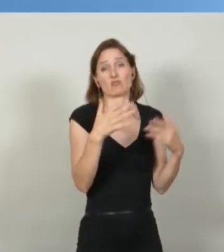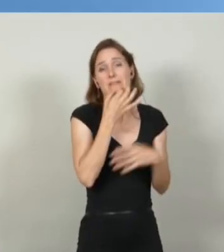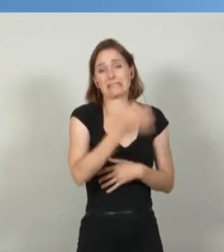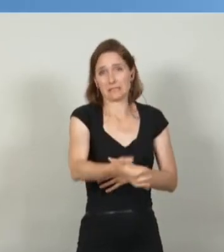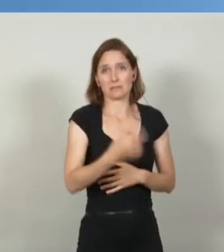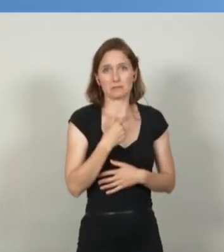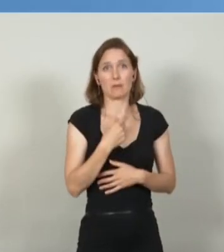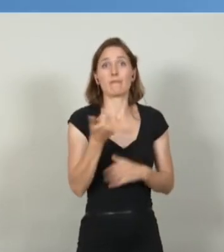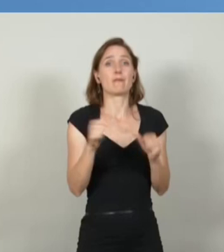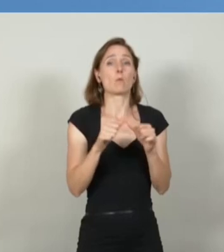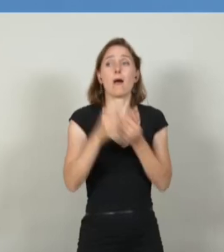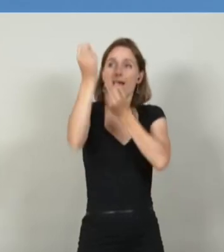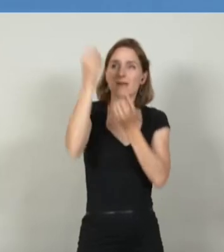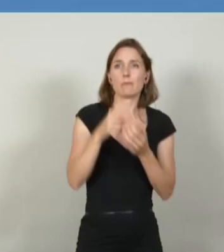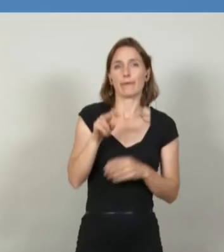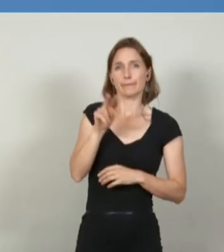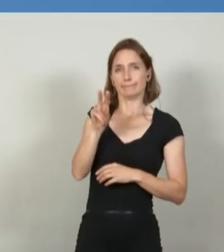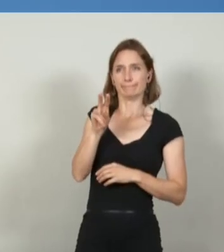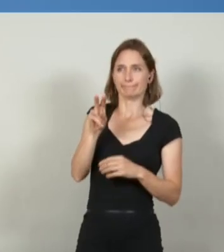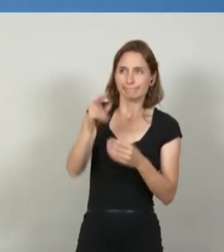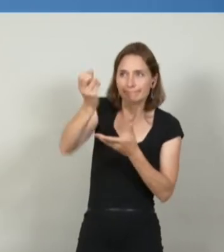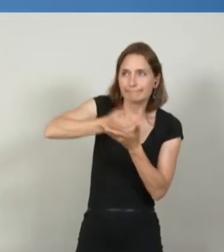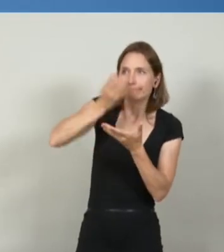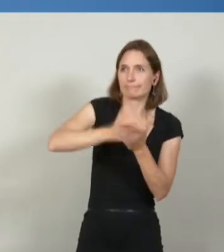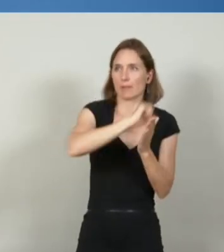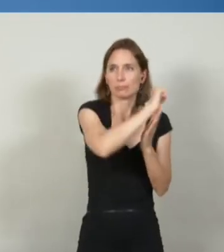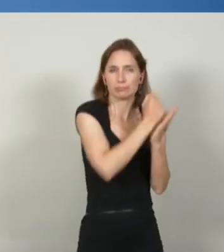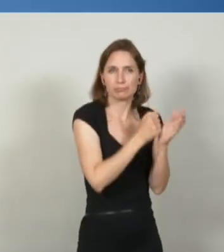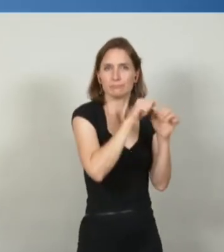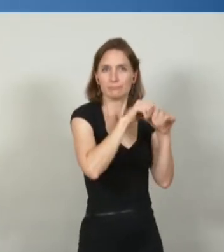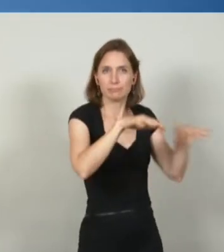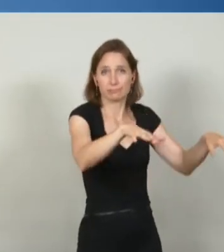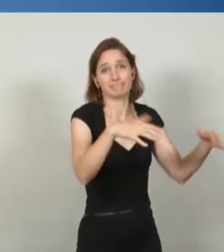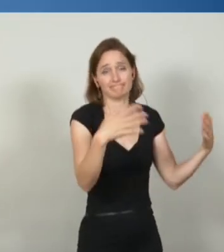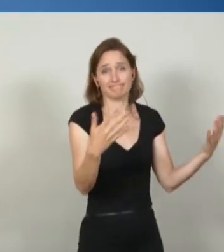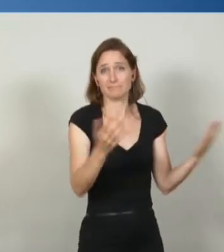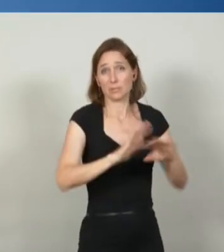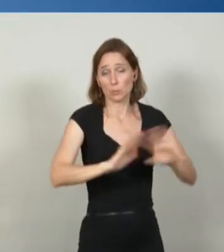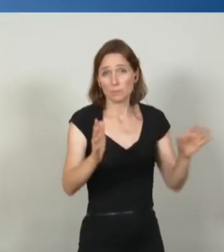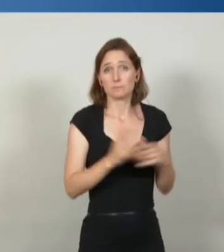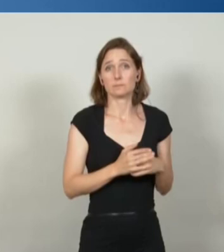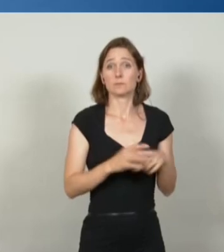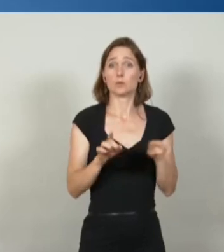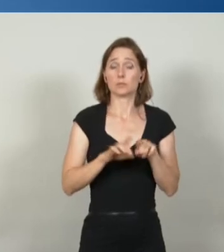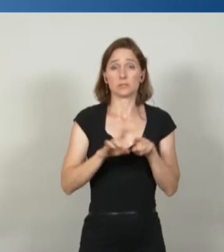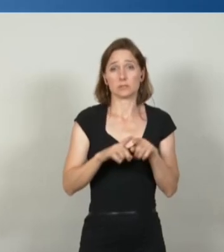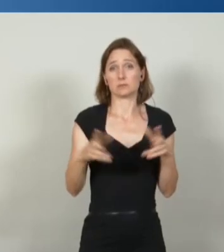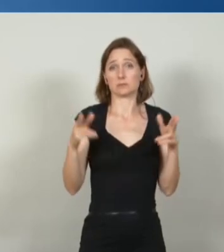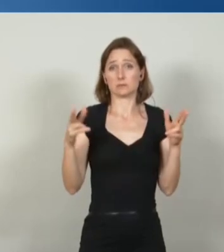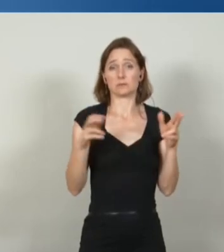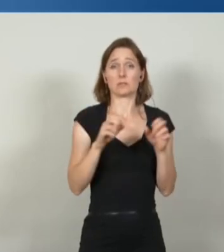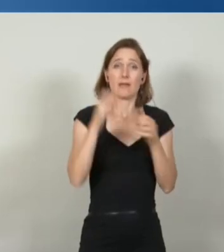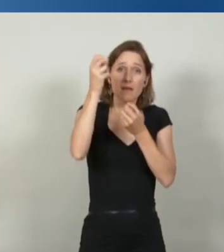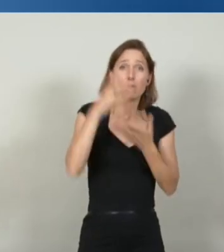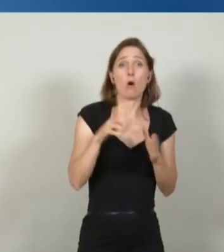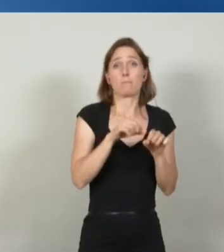à cet événement une base des échos médiatiques sur les enjeux écologiques entre 2020 et 2022 c'est quand même un peu dommage et